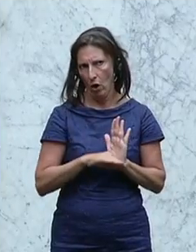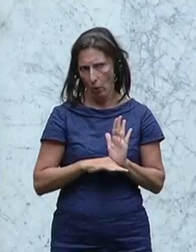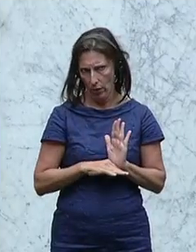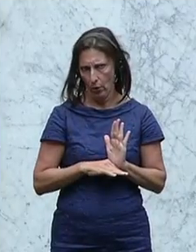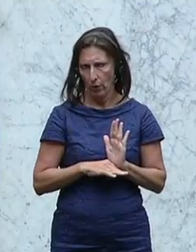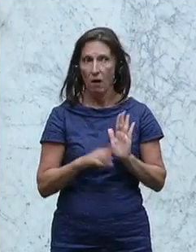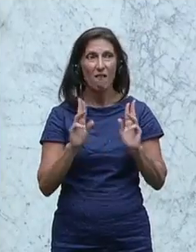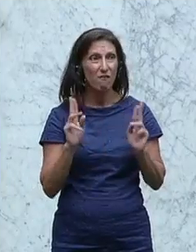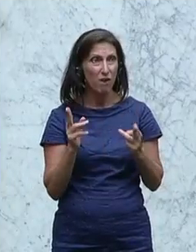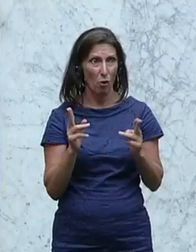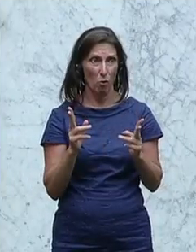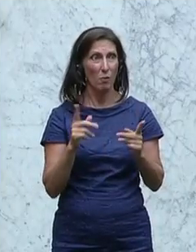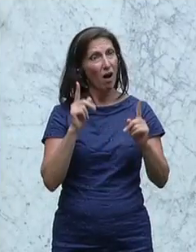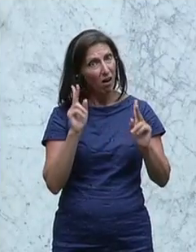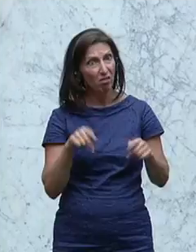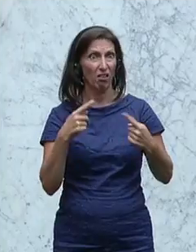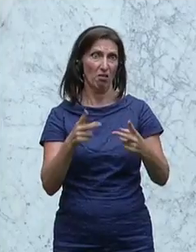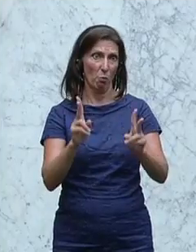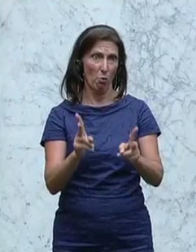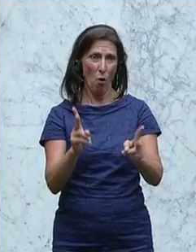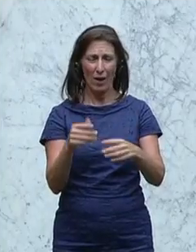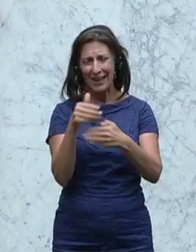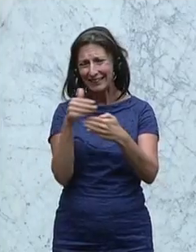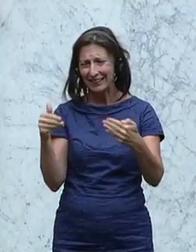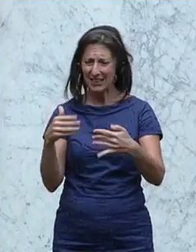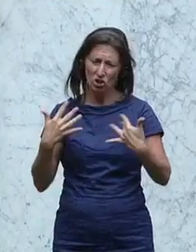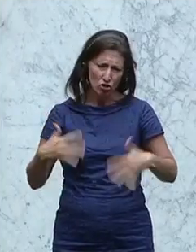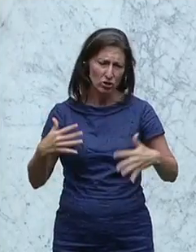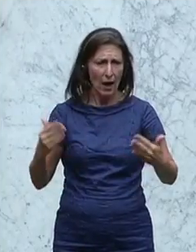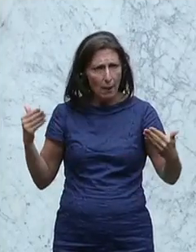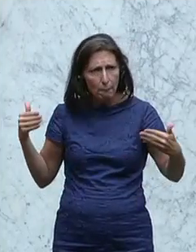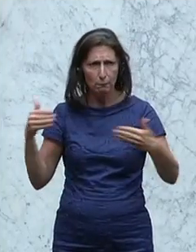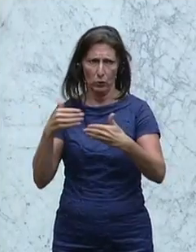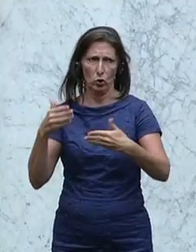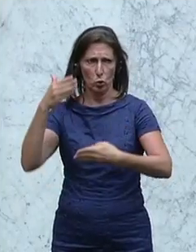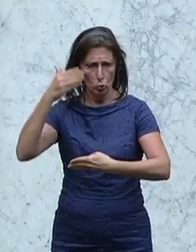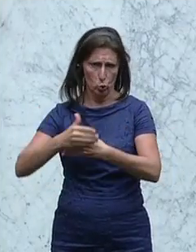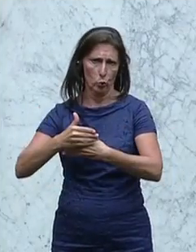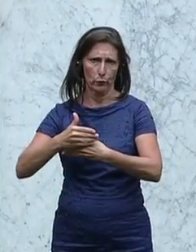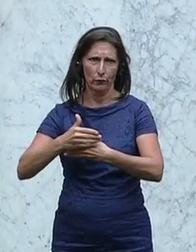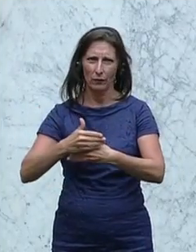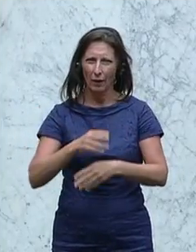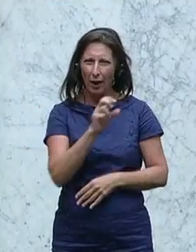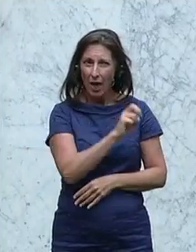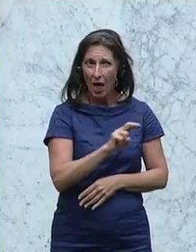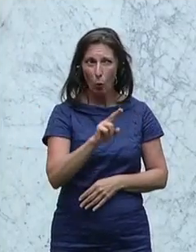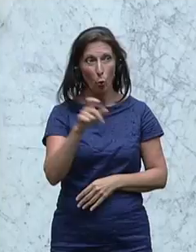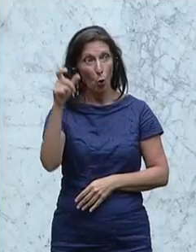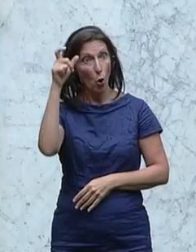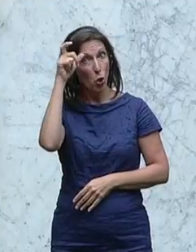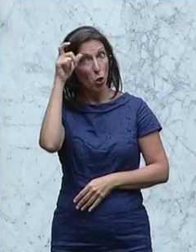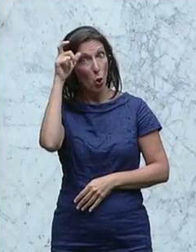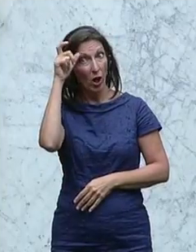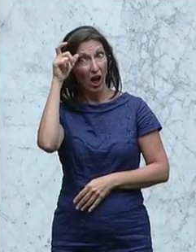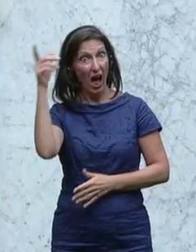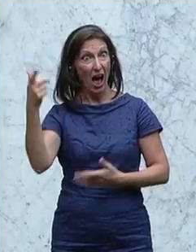Falles schnell die Grenzen zu schließen. Dass die EU ausgerechnet den türkischen Präsidenten zum